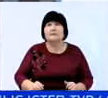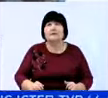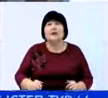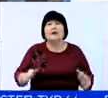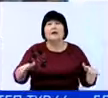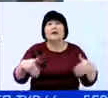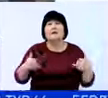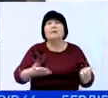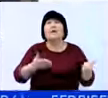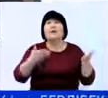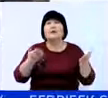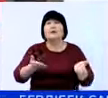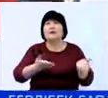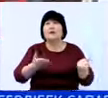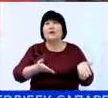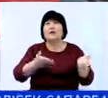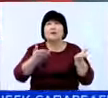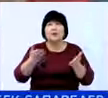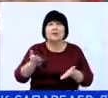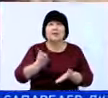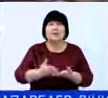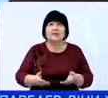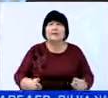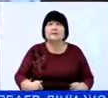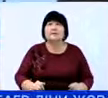Саламатсыздар, қош келдіңіздер, төрлетіңіздер.